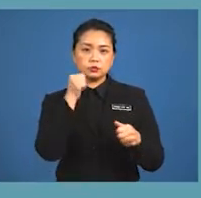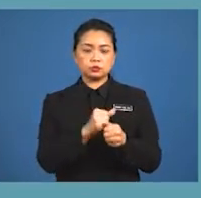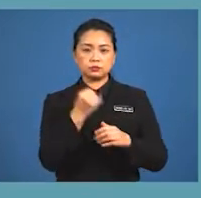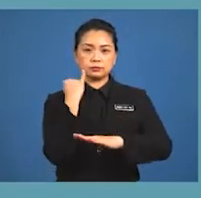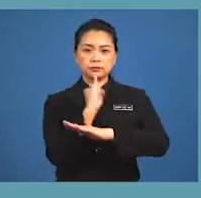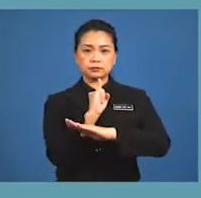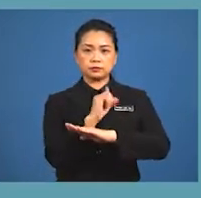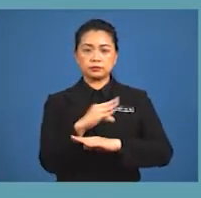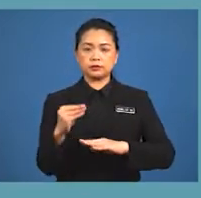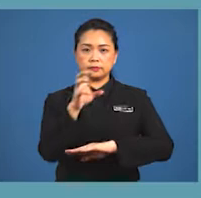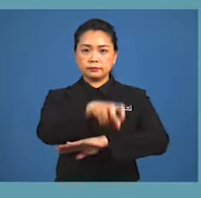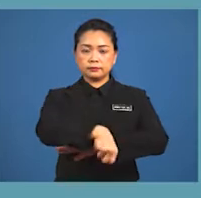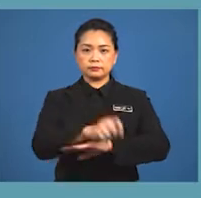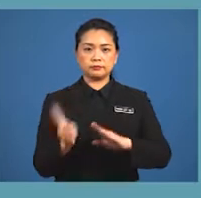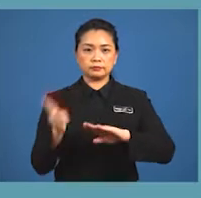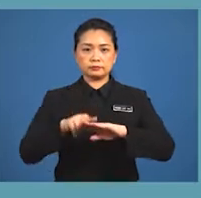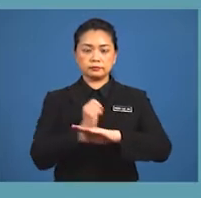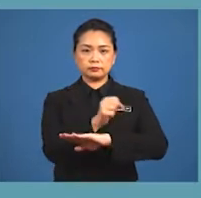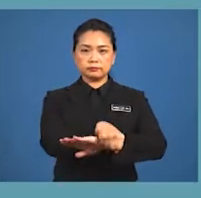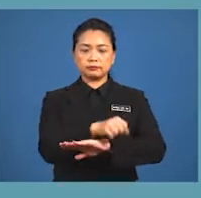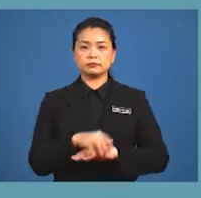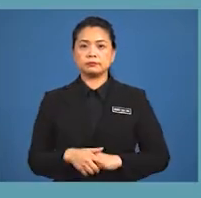menaikkan kadar bunga semalaman.